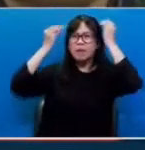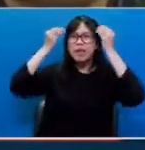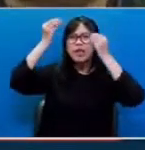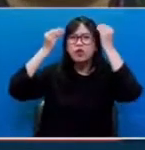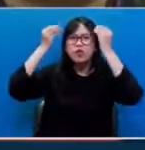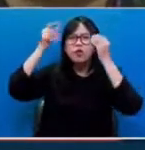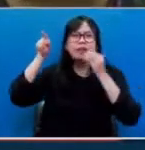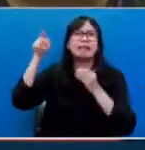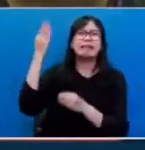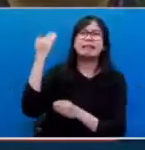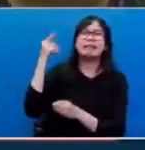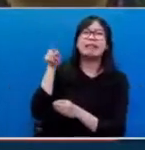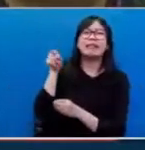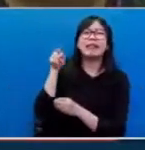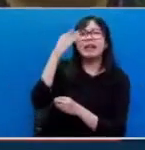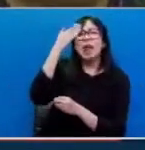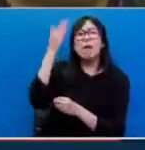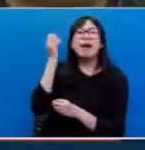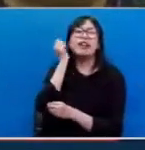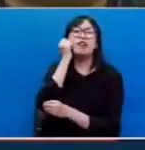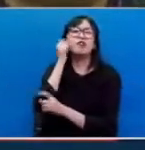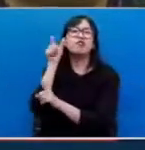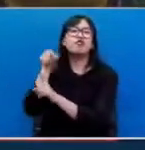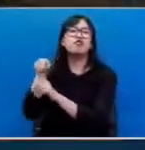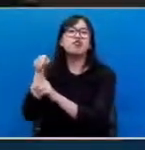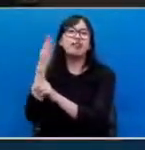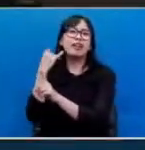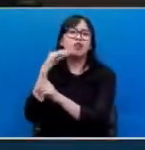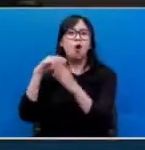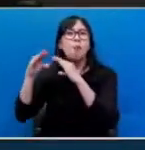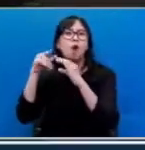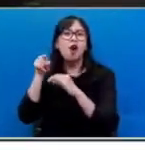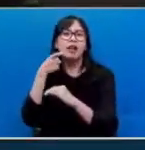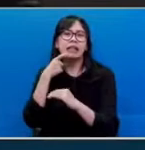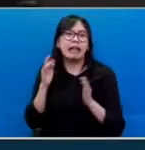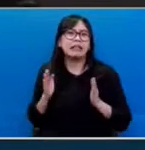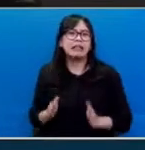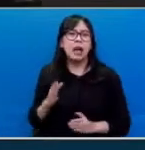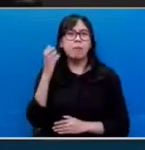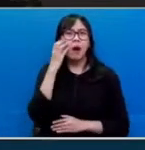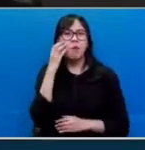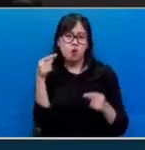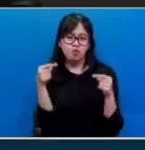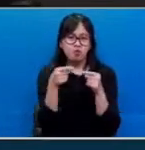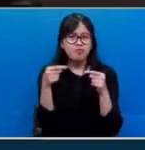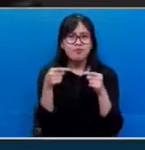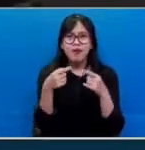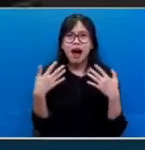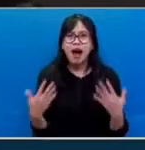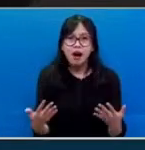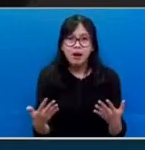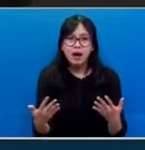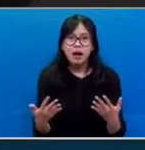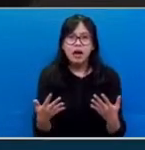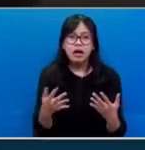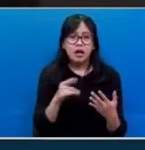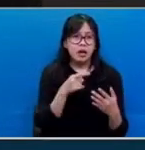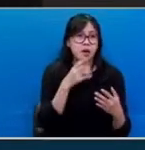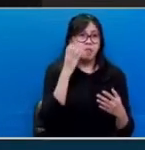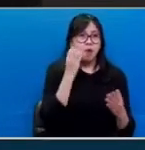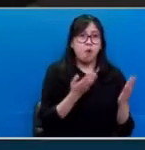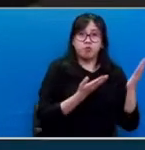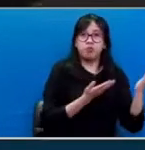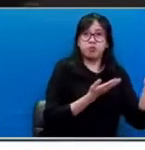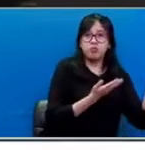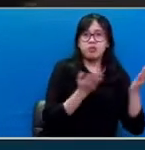itu ya karena ee saya mencari-cari sebetulnya Apa kaitan kaitan langsung itu dengan ee sengketa hasil ya he